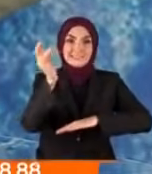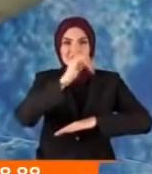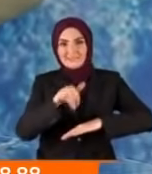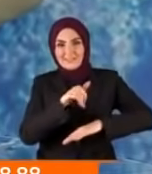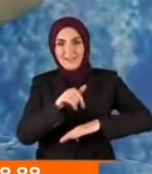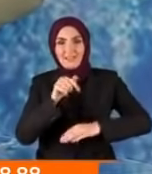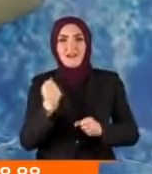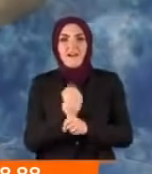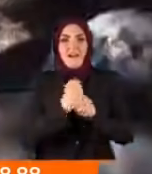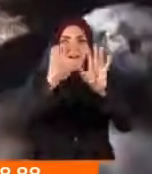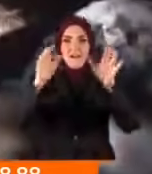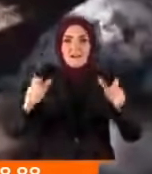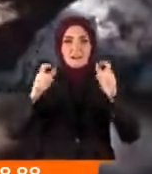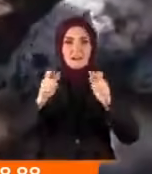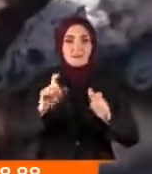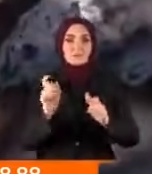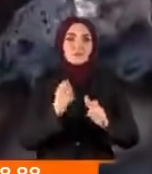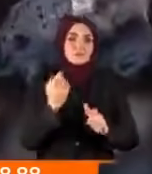bulundu.